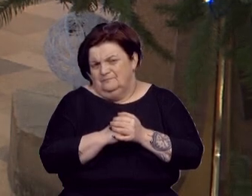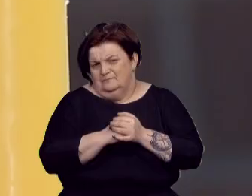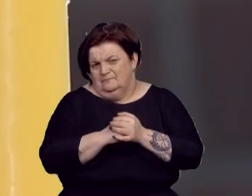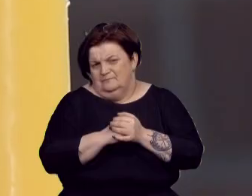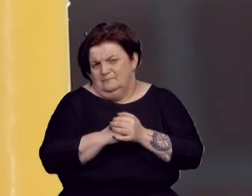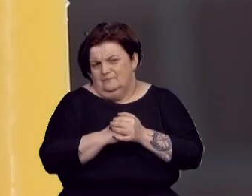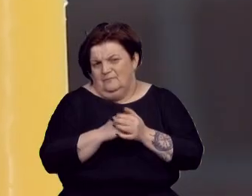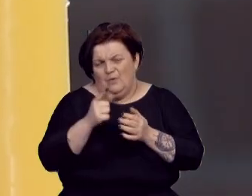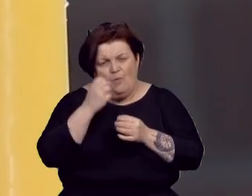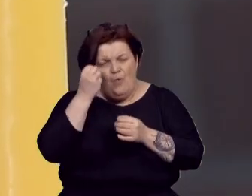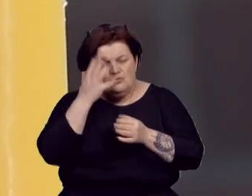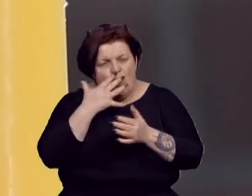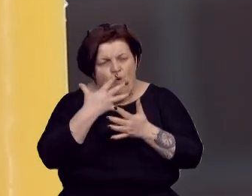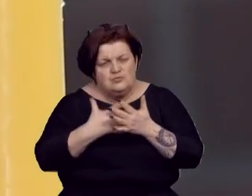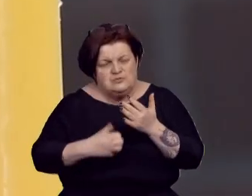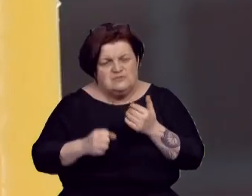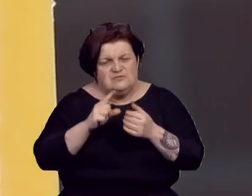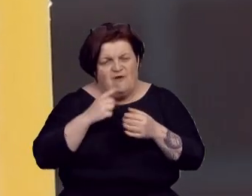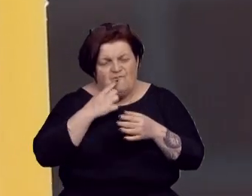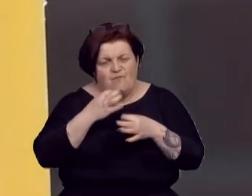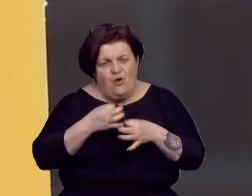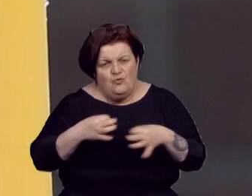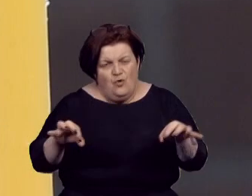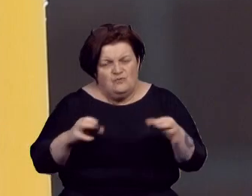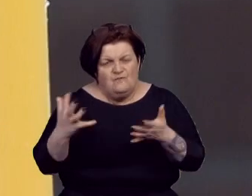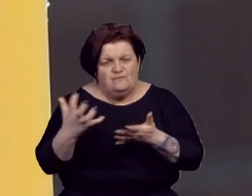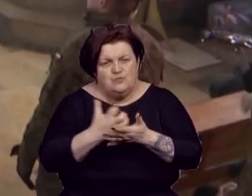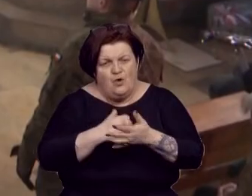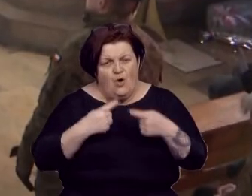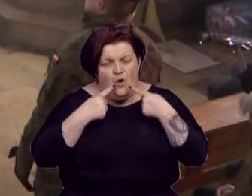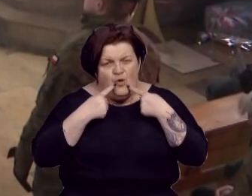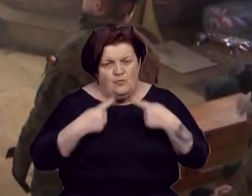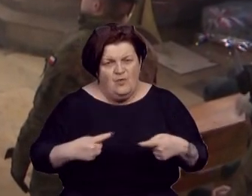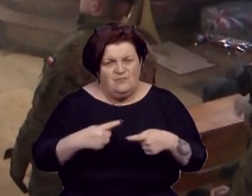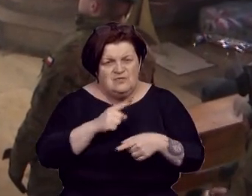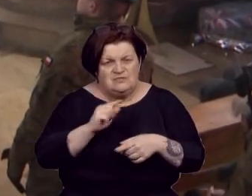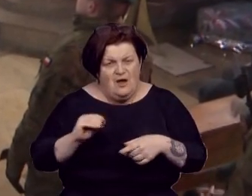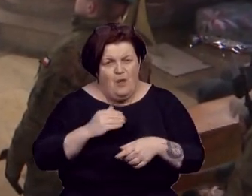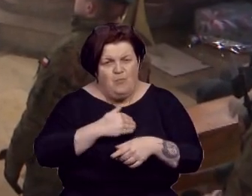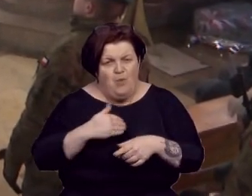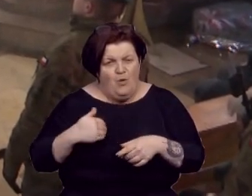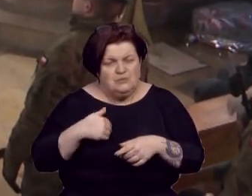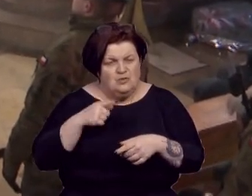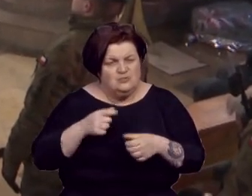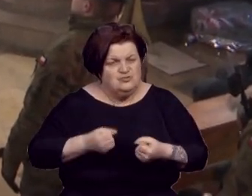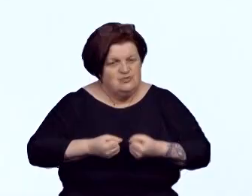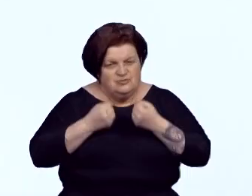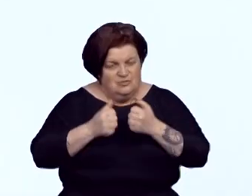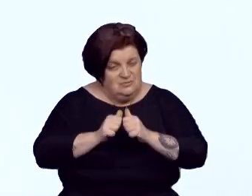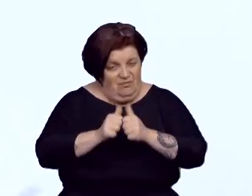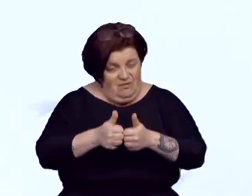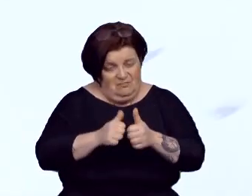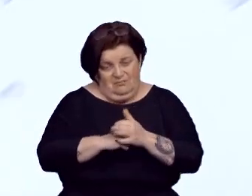Bo mądrze korzystać z wolności i wziąć pełną odpowiedzialność za swoją ojczyznę to bardzo trudne